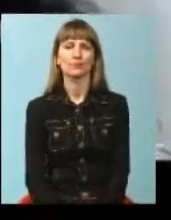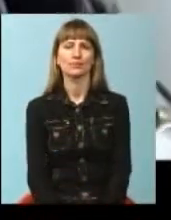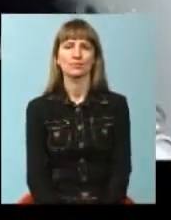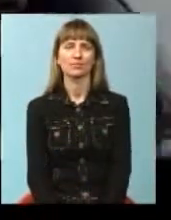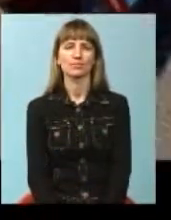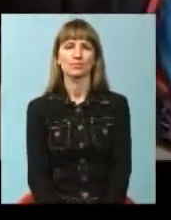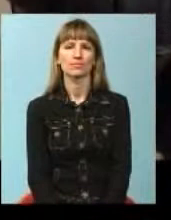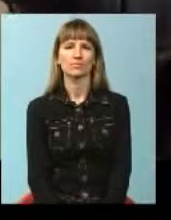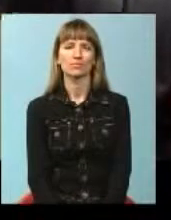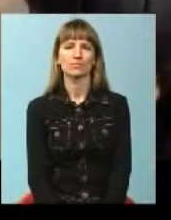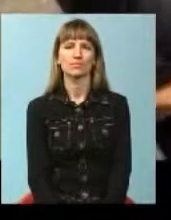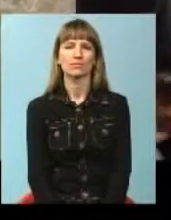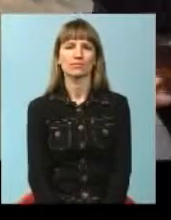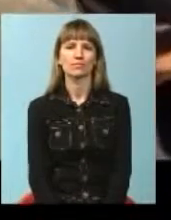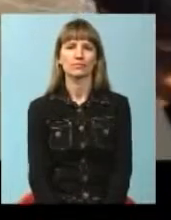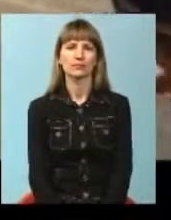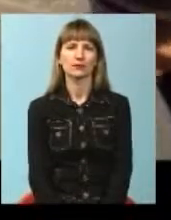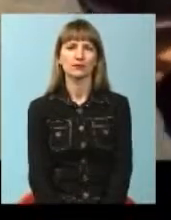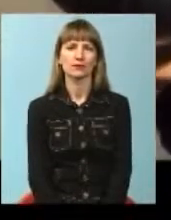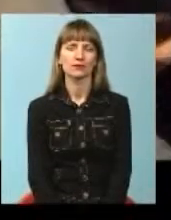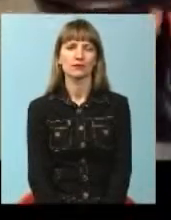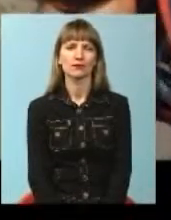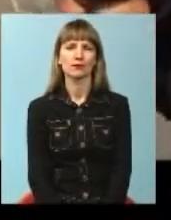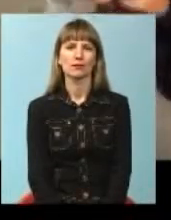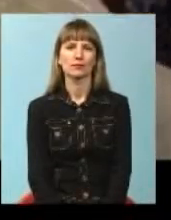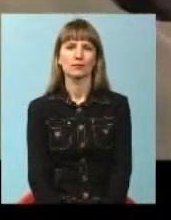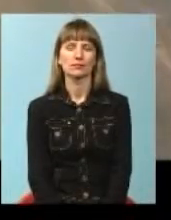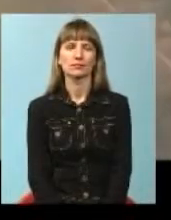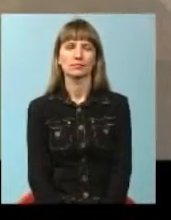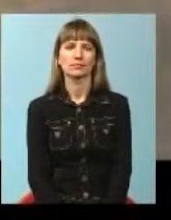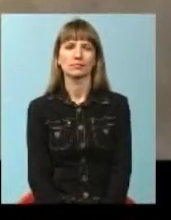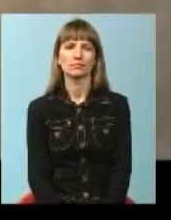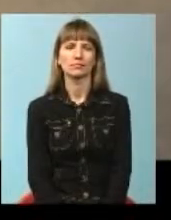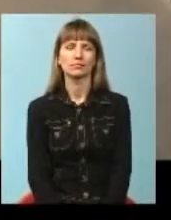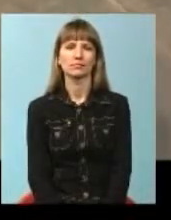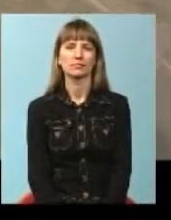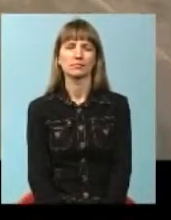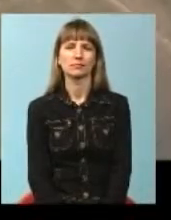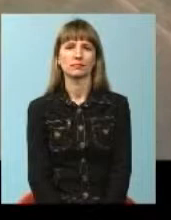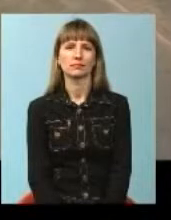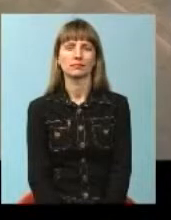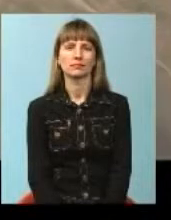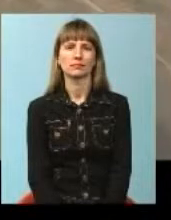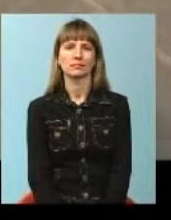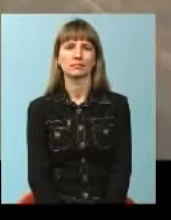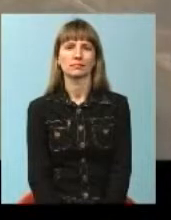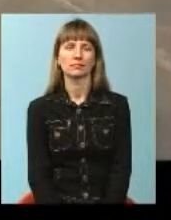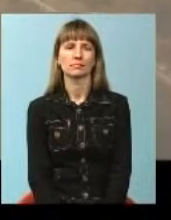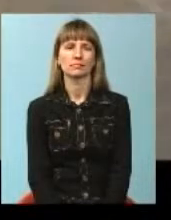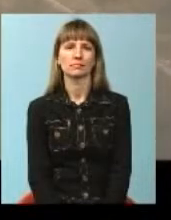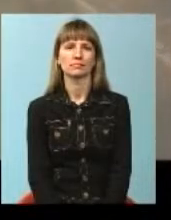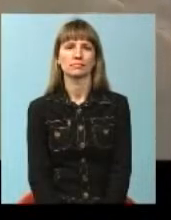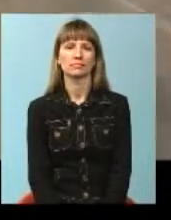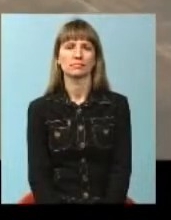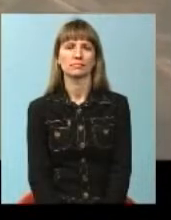You're an all-star, get your game on, go play. Hey now, you're a rock star, get the show on, get